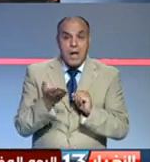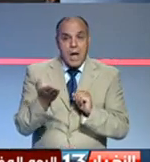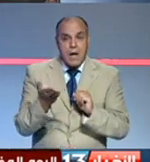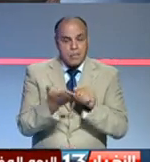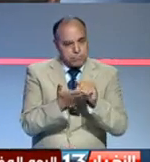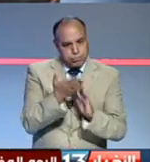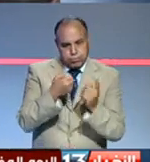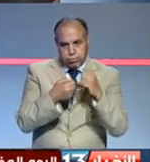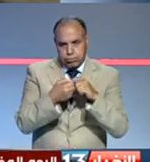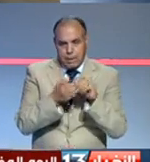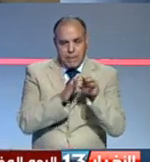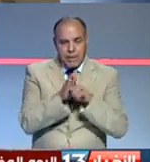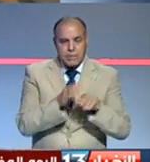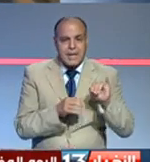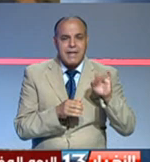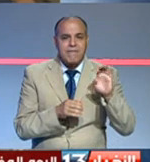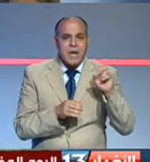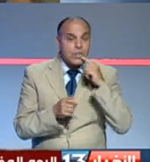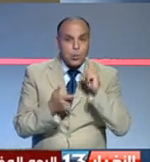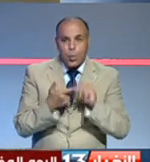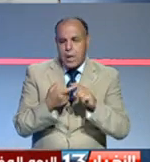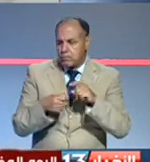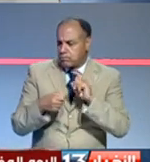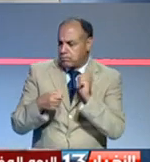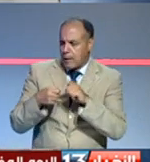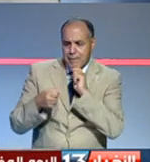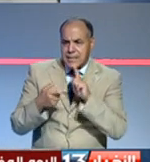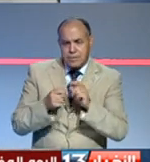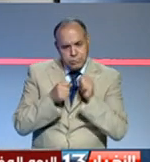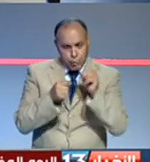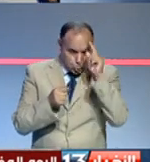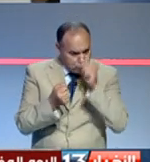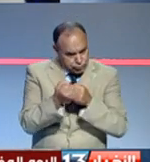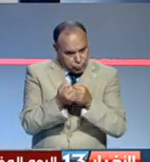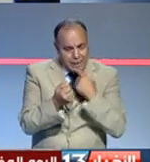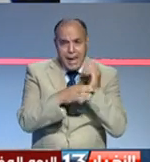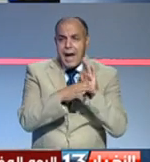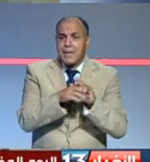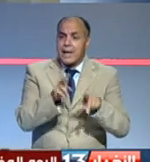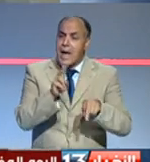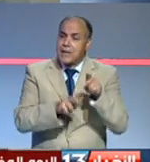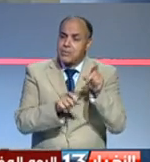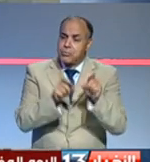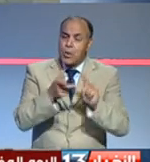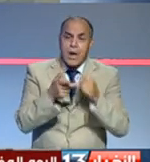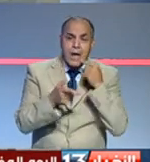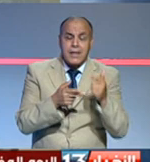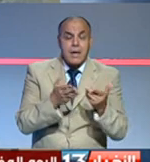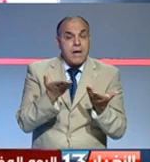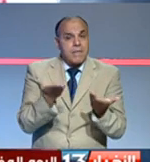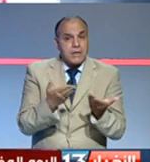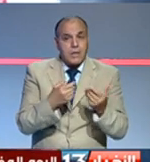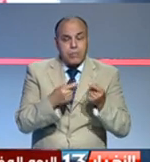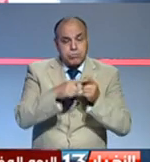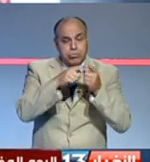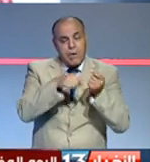المسجلين عبر منظومه اباد او من غير المسجلين في مجهود وطني لحمايه اكبر عدد ممكن من المواطنين من